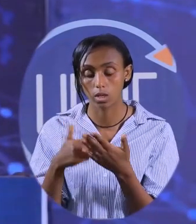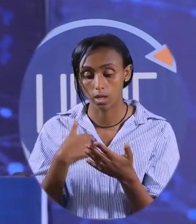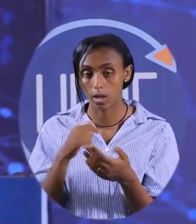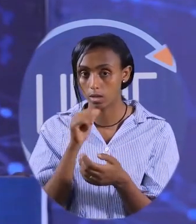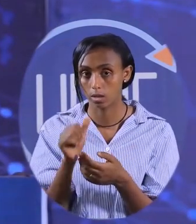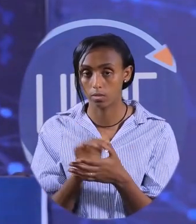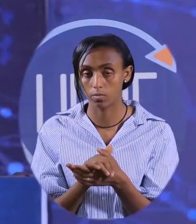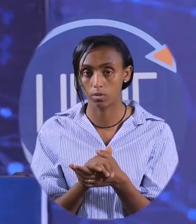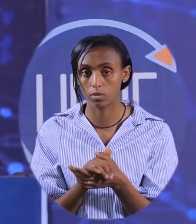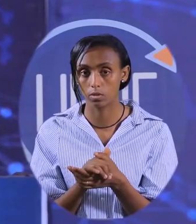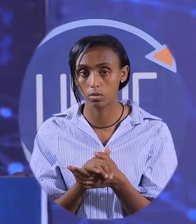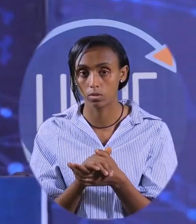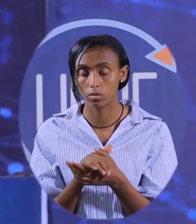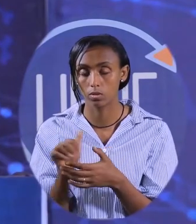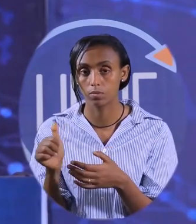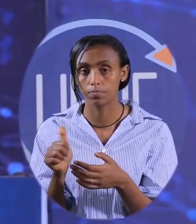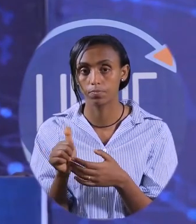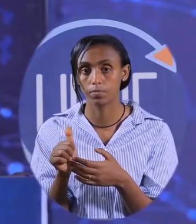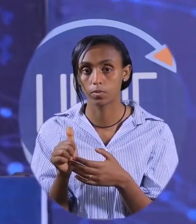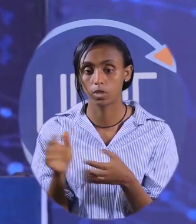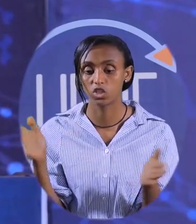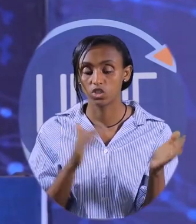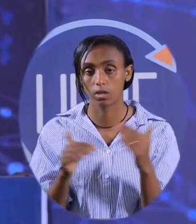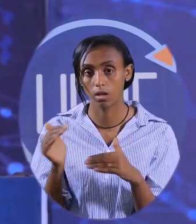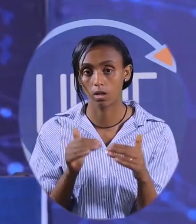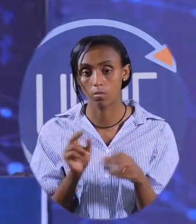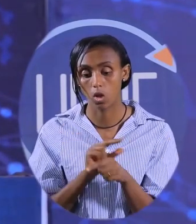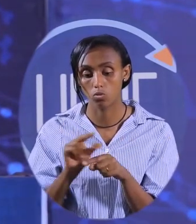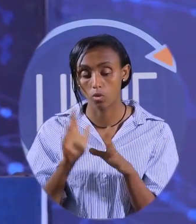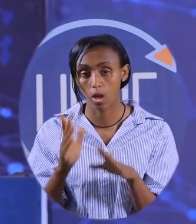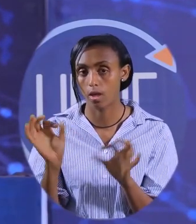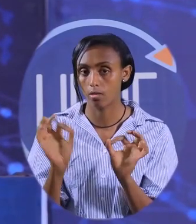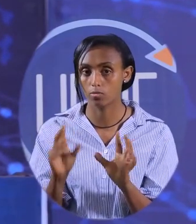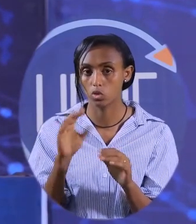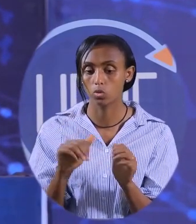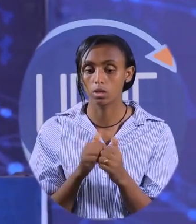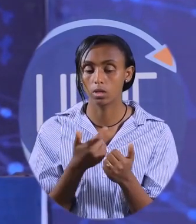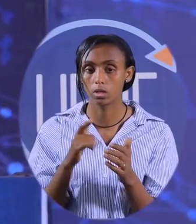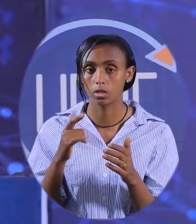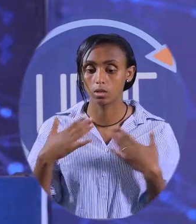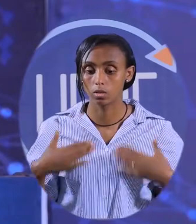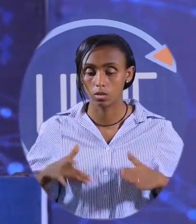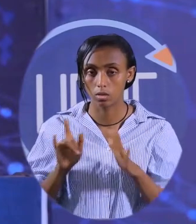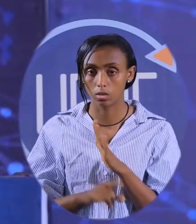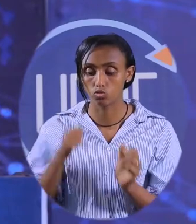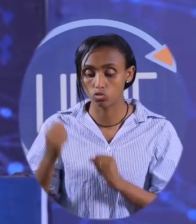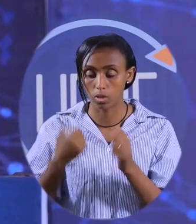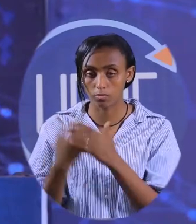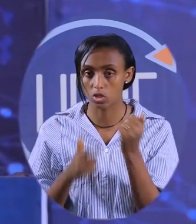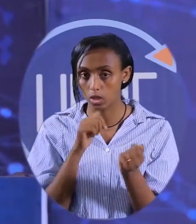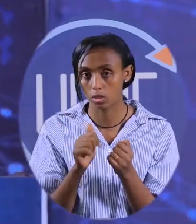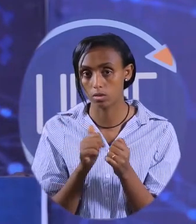አይደለም፣ ኦዲት ማድረግ ስለሚቻል ማለት ነው። ተቸግረናል፣ ባለሙያ የለም። ሰው እንዴት ነው ክብደት የሚቀንሰው? ሩጫ ብቻ እኮ አይደለም።